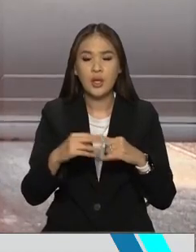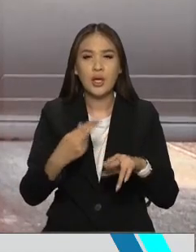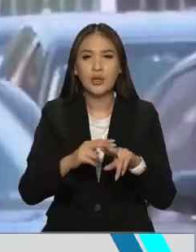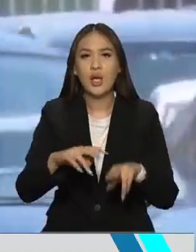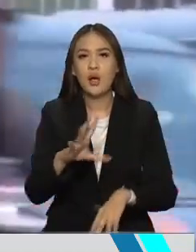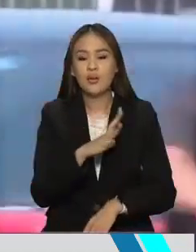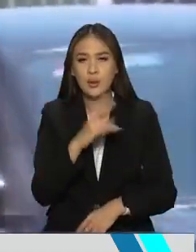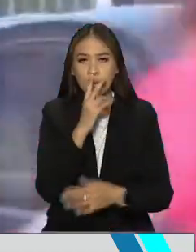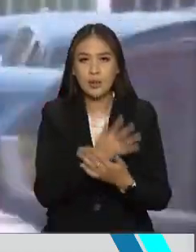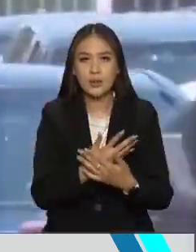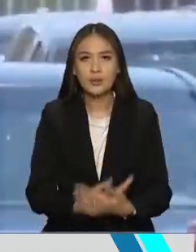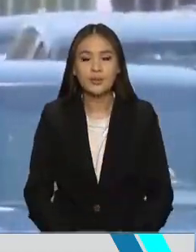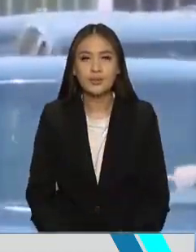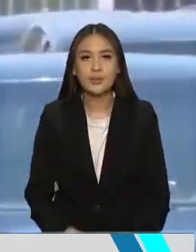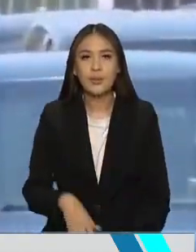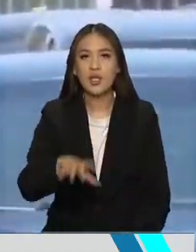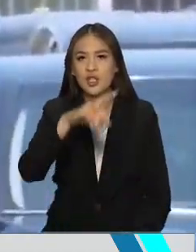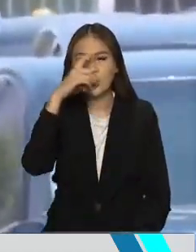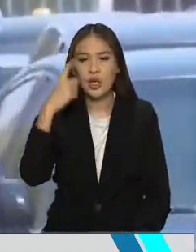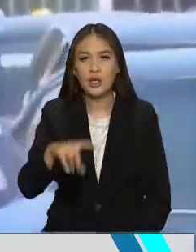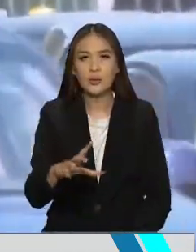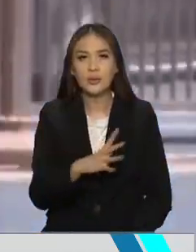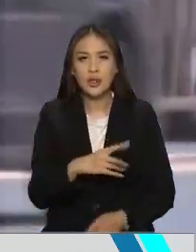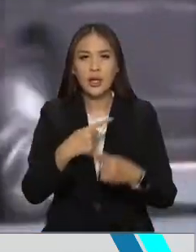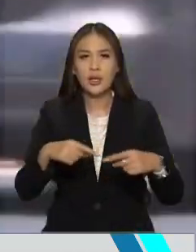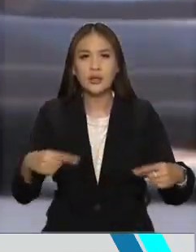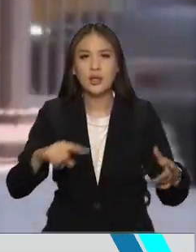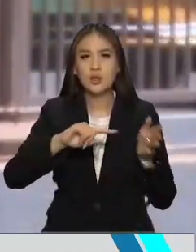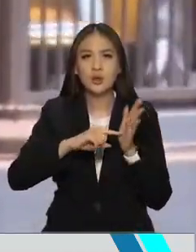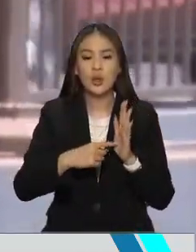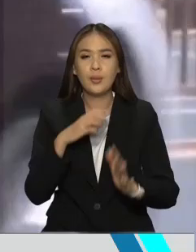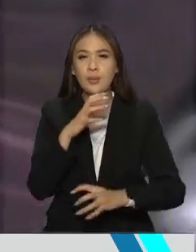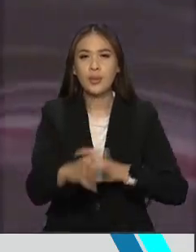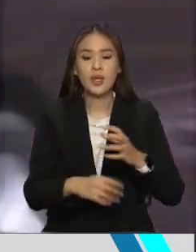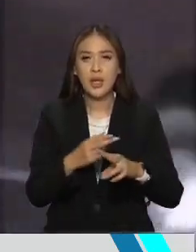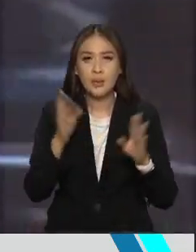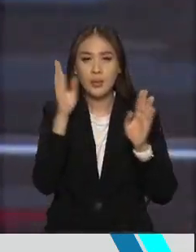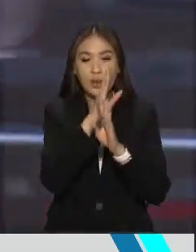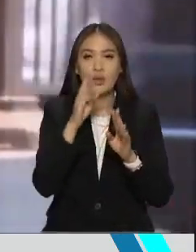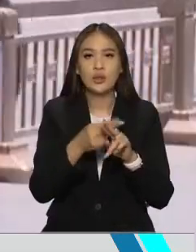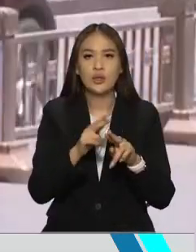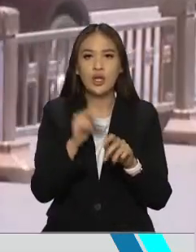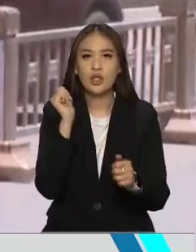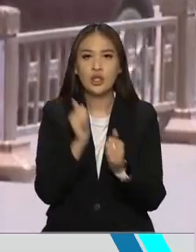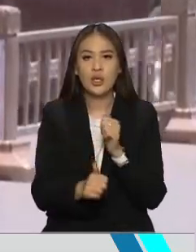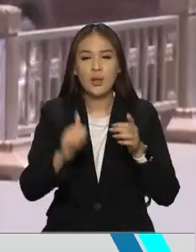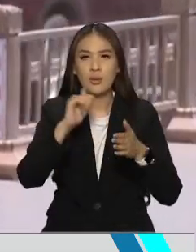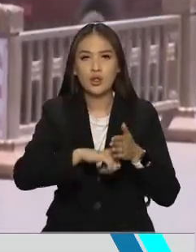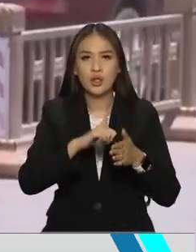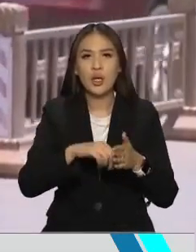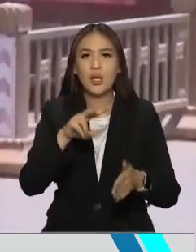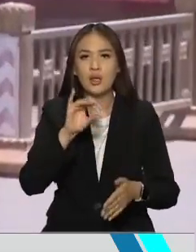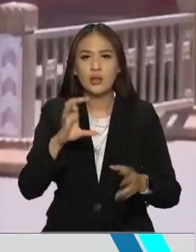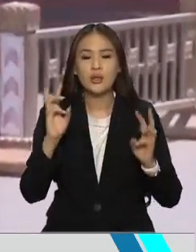напряженно аномальную жару фиксируют в разных точках мира именно природная Аномалия чаще всего становится причиной лесных